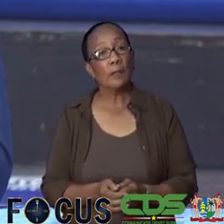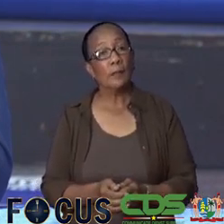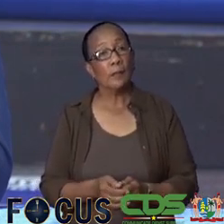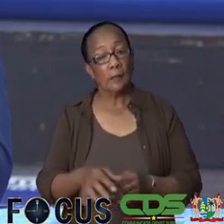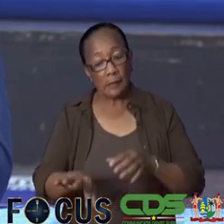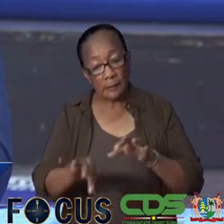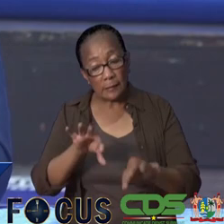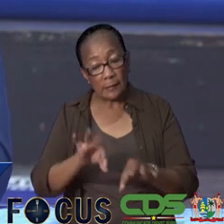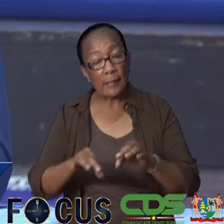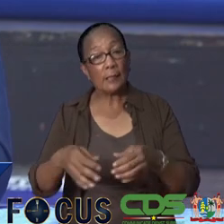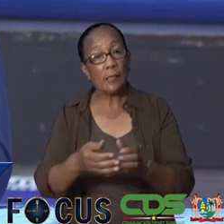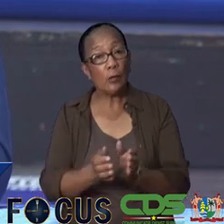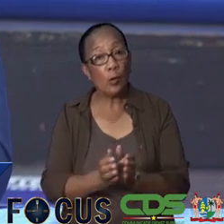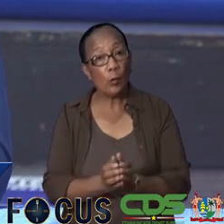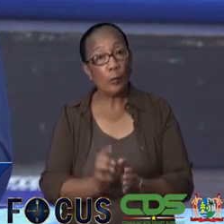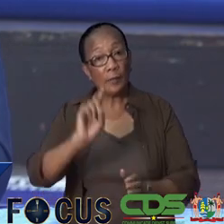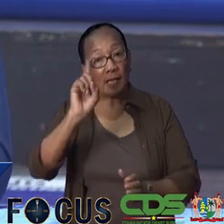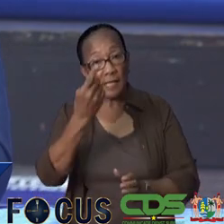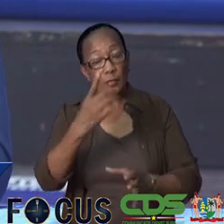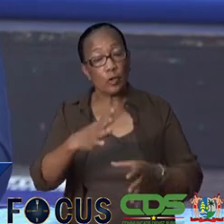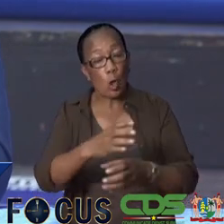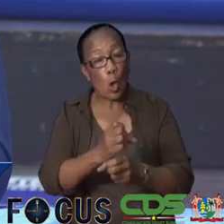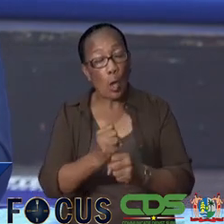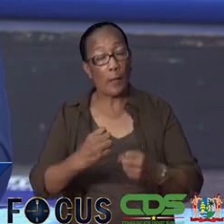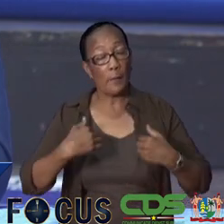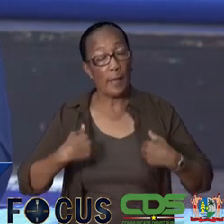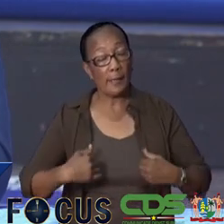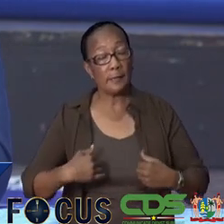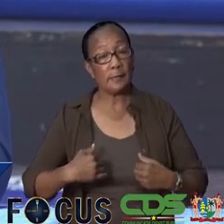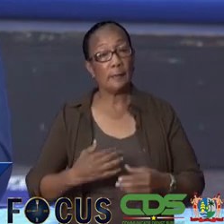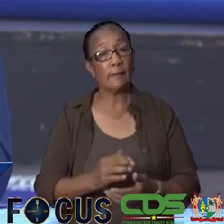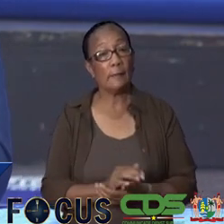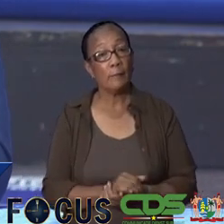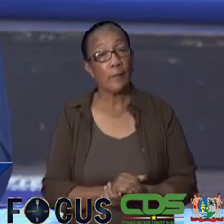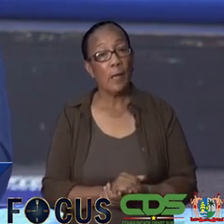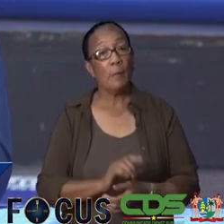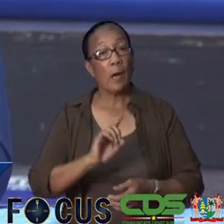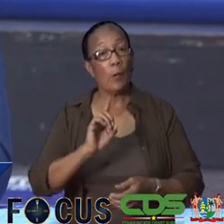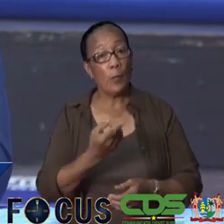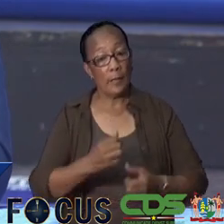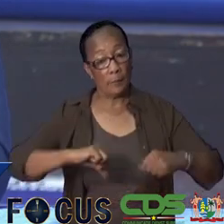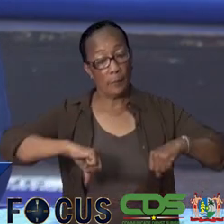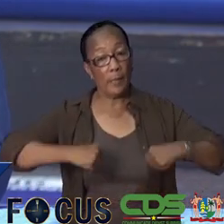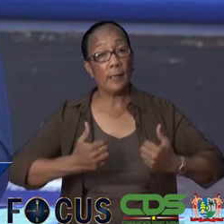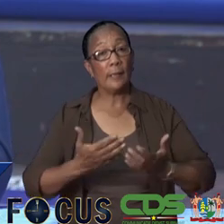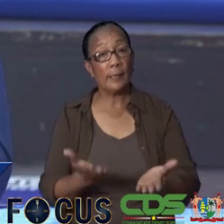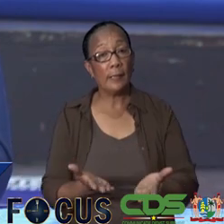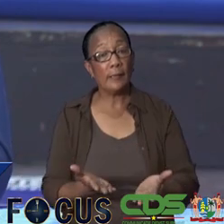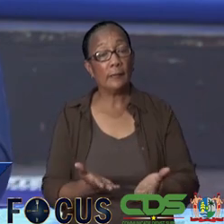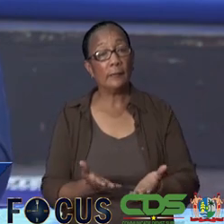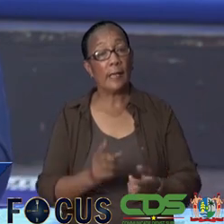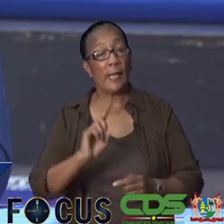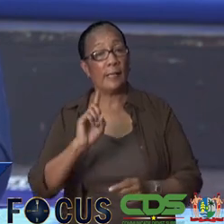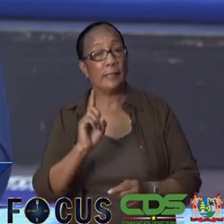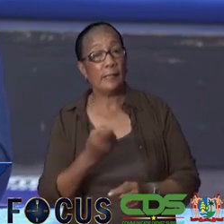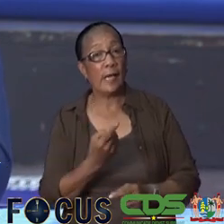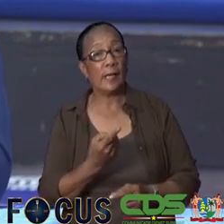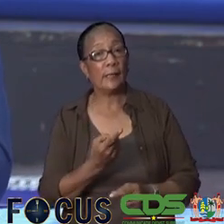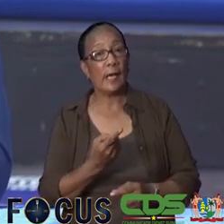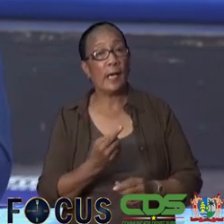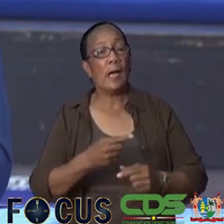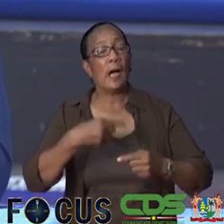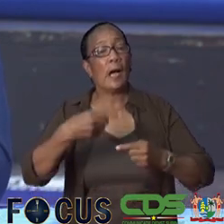groep, de frontliners. Maar we willen het als een kick-off introduceren en daarna verloopt het